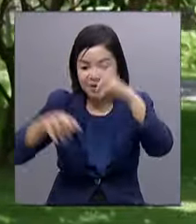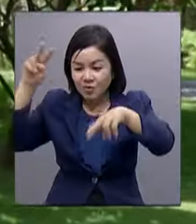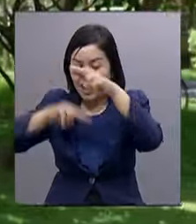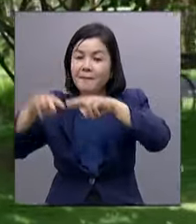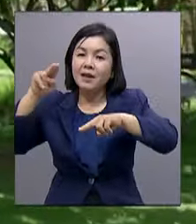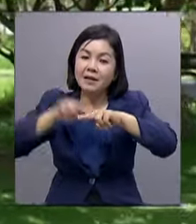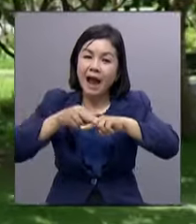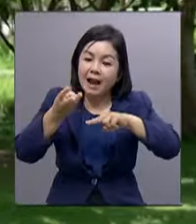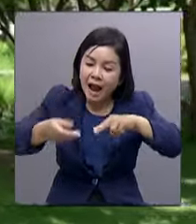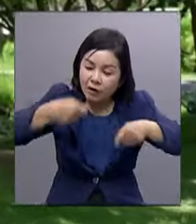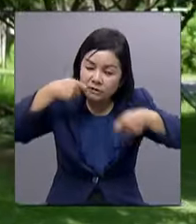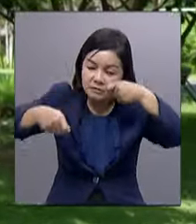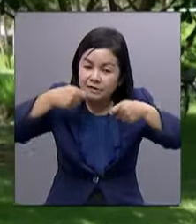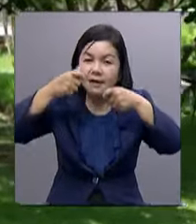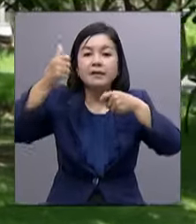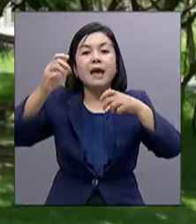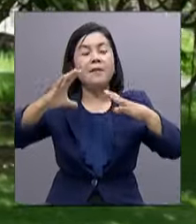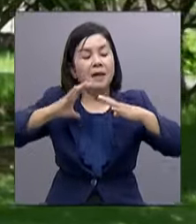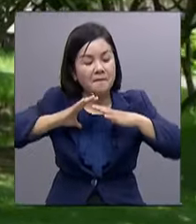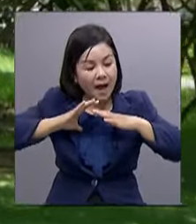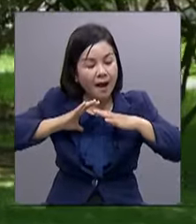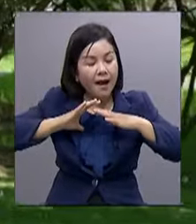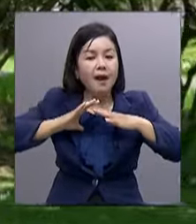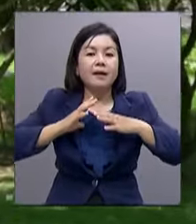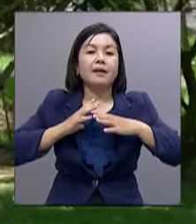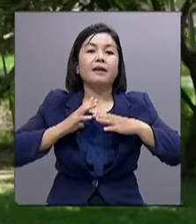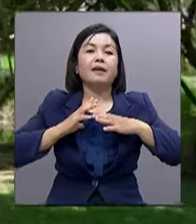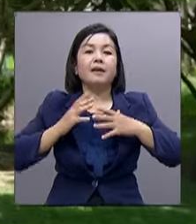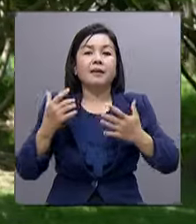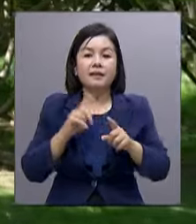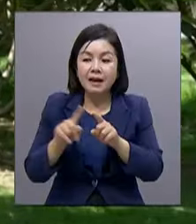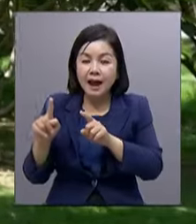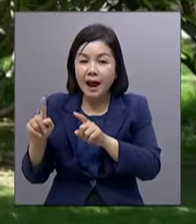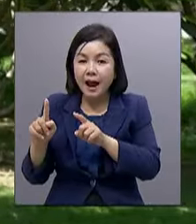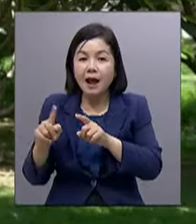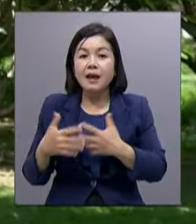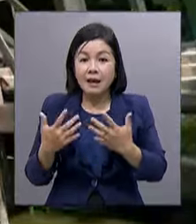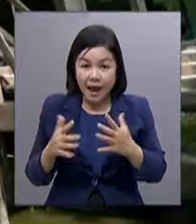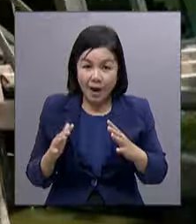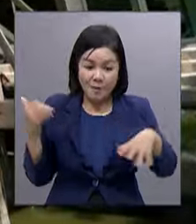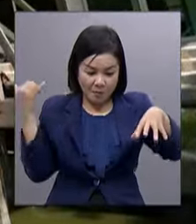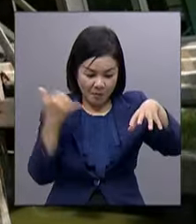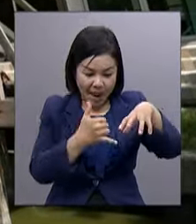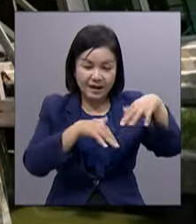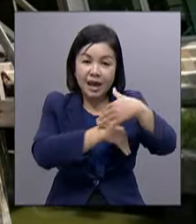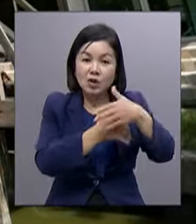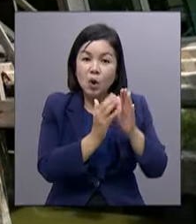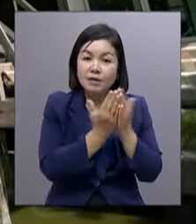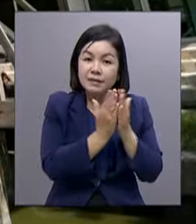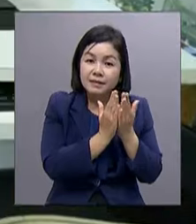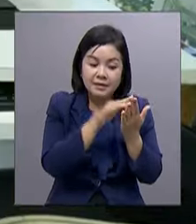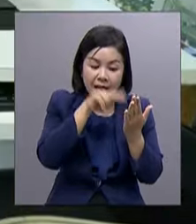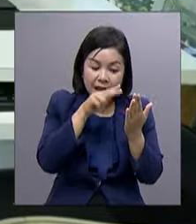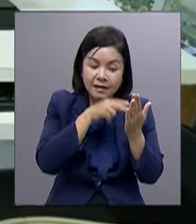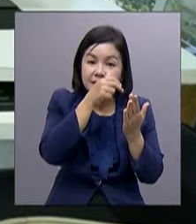กนิกหรือมาใช้บริการที่สวนภายในสวนแล้วเนี่ยเรายังเข้ามาภายในห้องสมุดได้ด้วยหรือถ้าเกิดเราใช้บริการห้องส